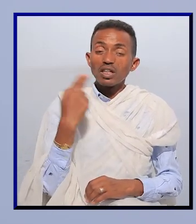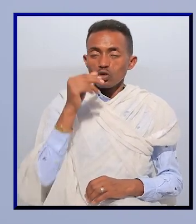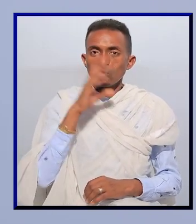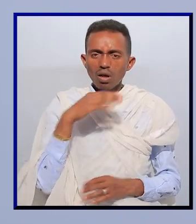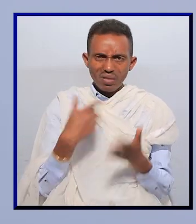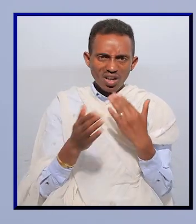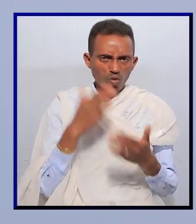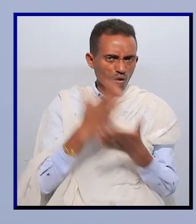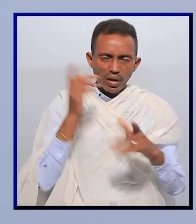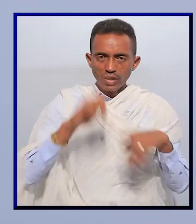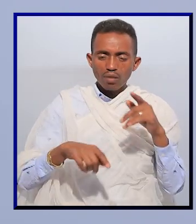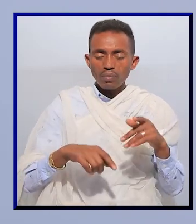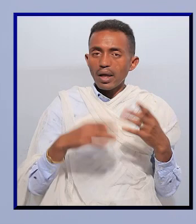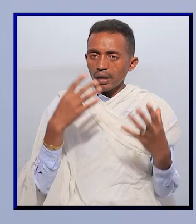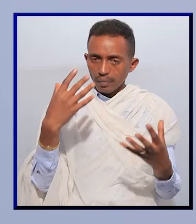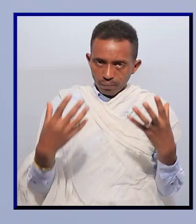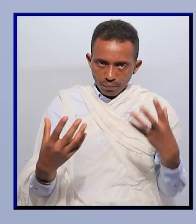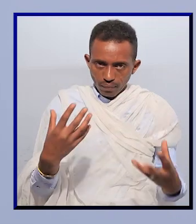ሰው በቀላሉ አይተው